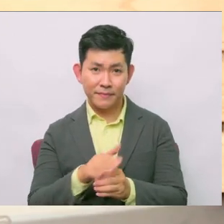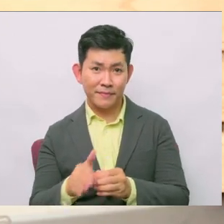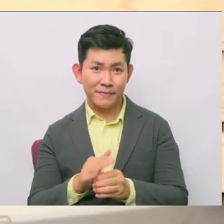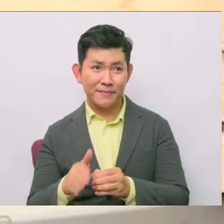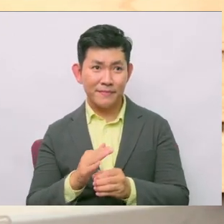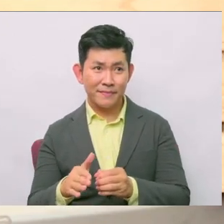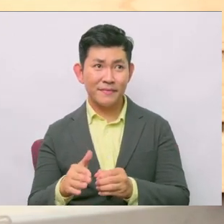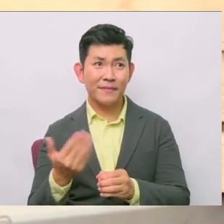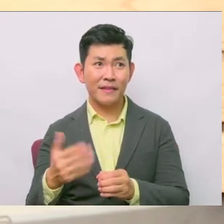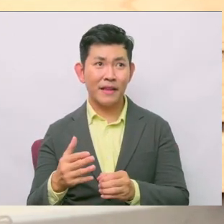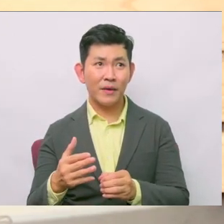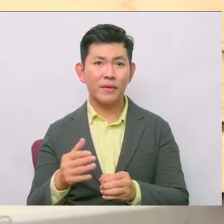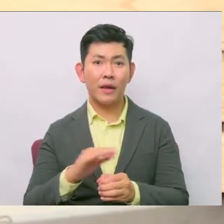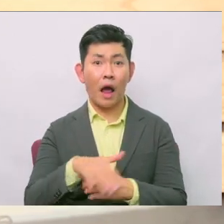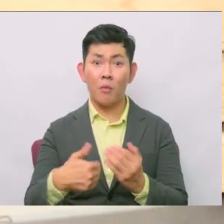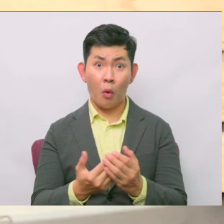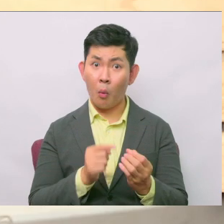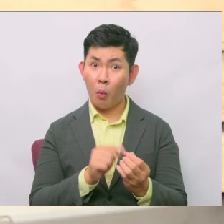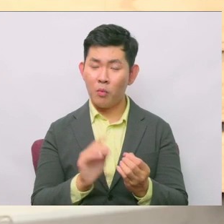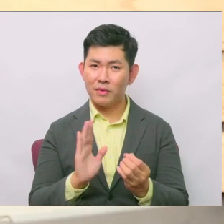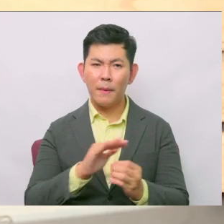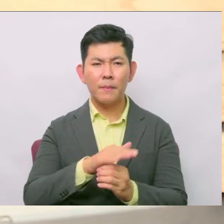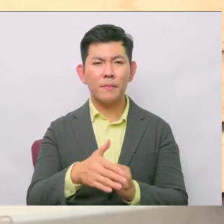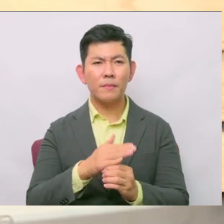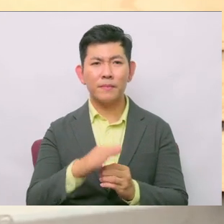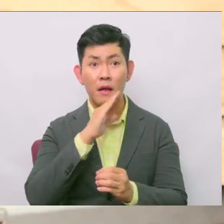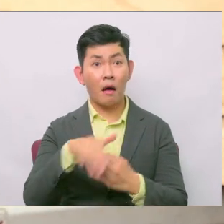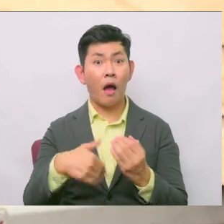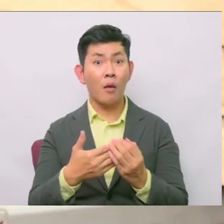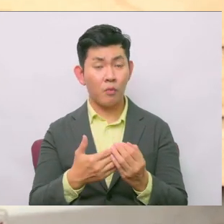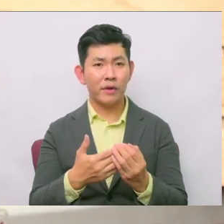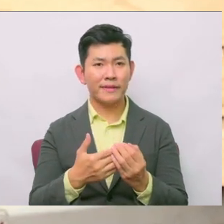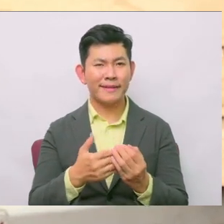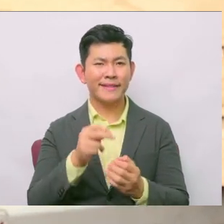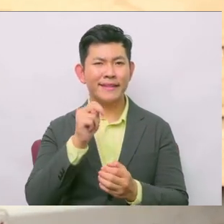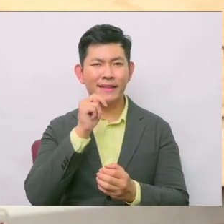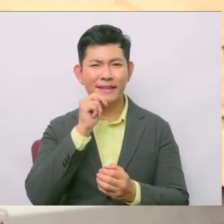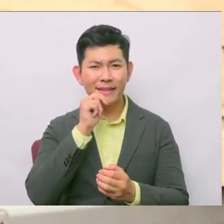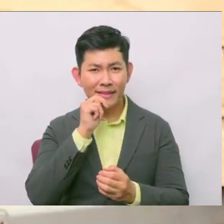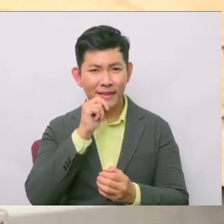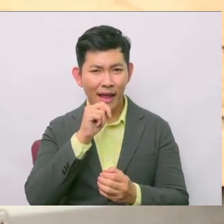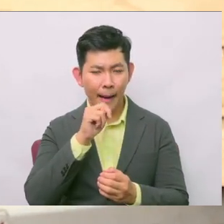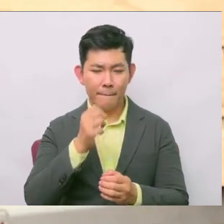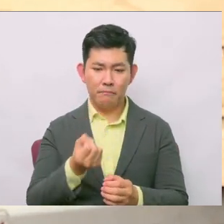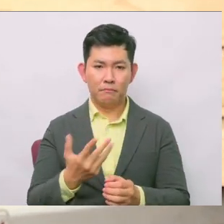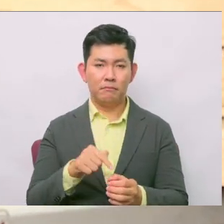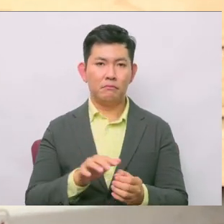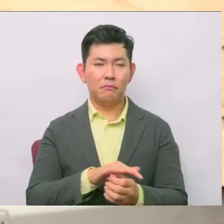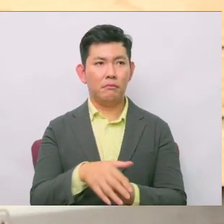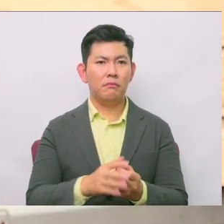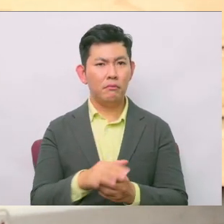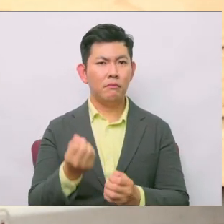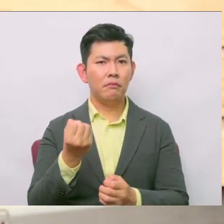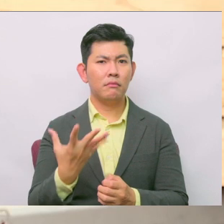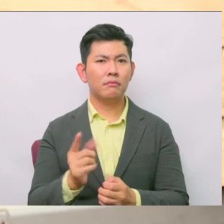ยแต่ว่าไม่ได้ใส่เนื้อทั้งหมดนะคะเพราะว่าถ้าเกิดว่าใส่เนื้อทั้งหมดน้ำมะกรูดอาจจะเยอะเกินไปนะคะบางทีถ้าเกิดว่าน้ำมะกรูดเยอะเกินไปอา